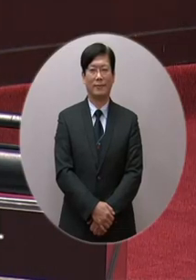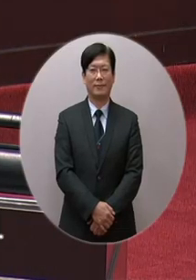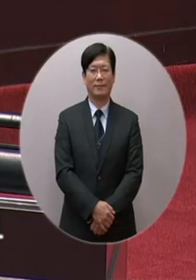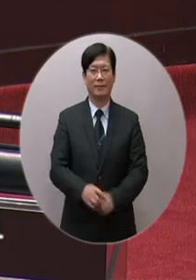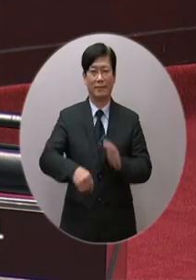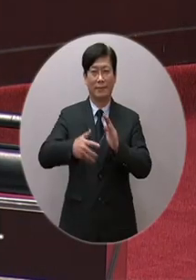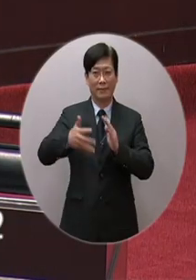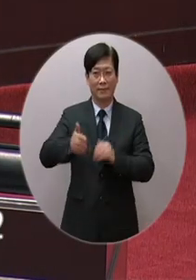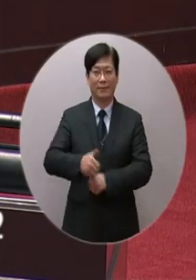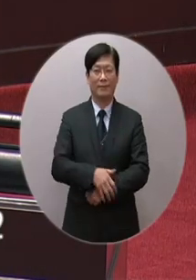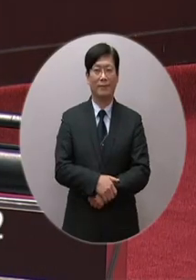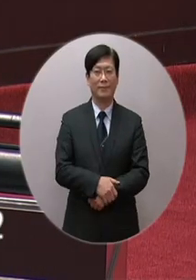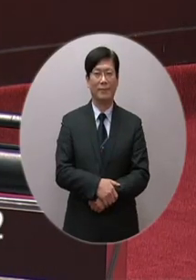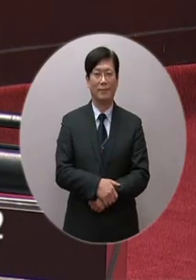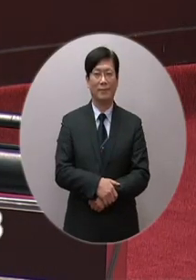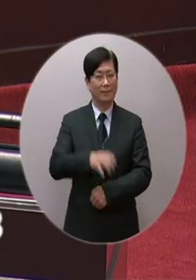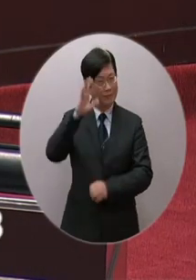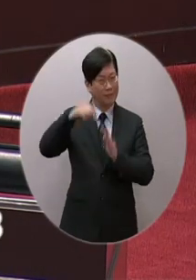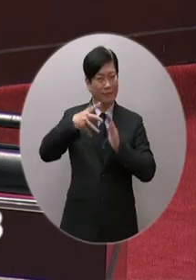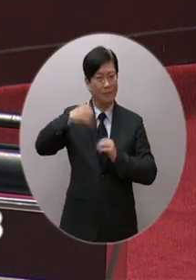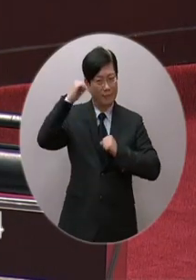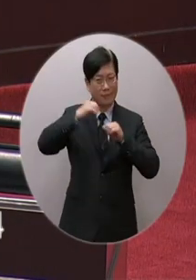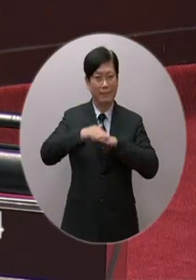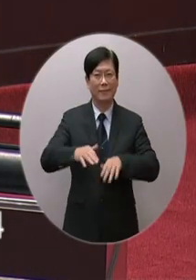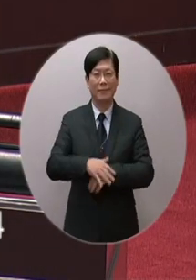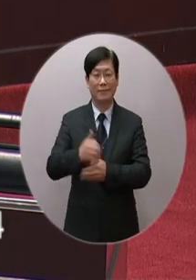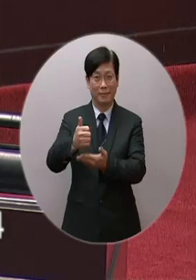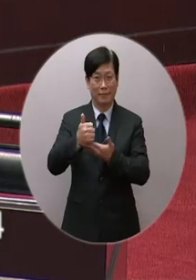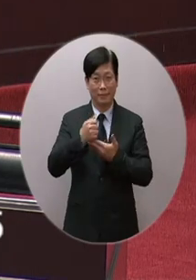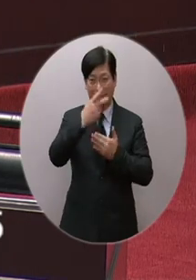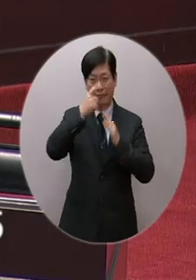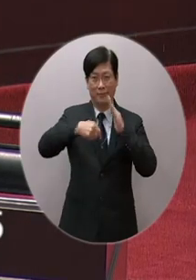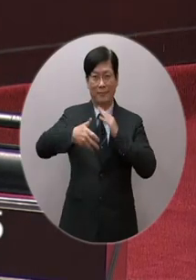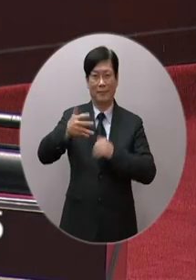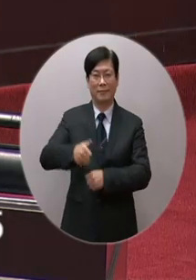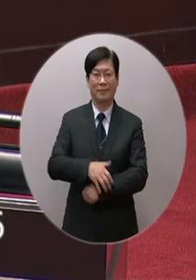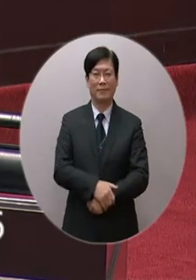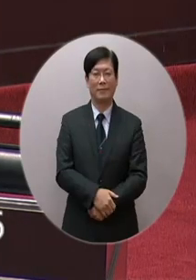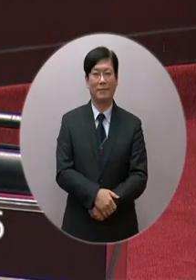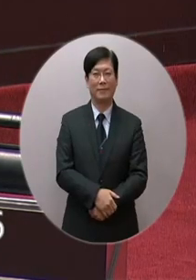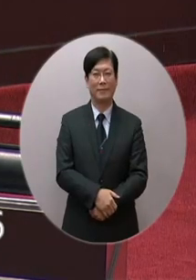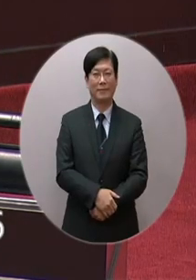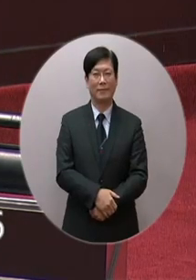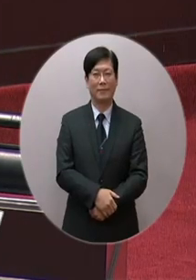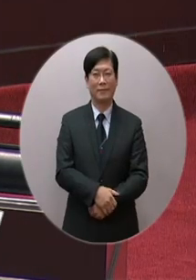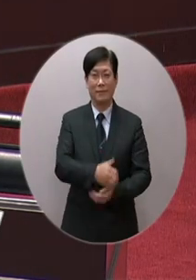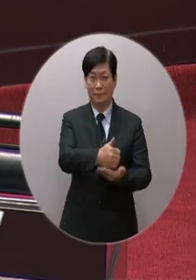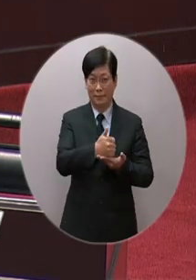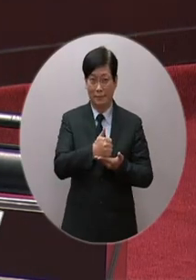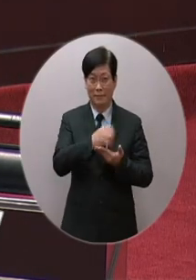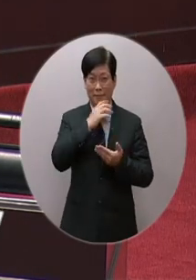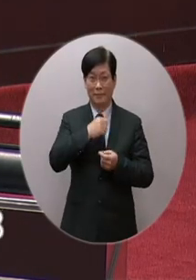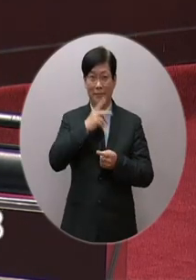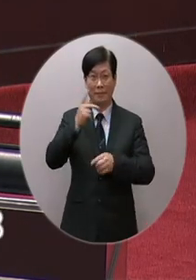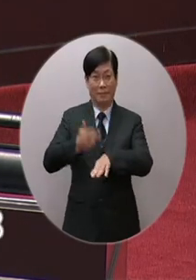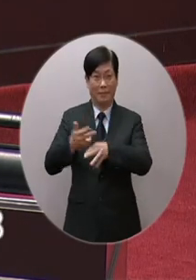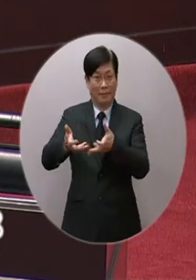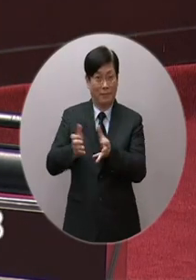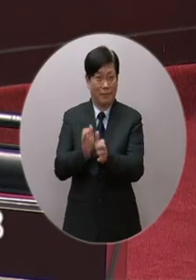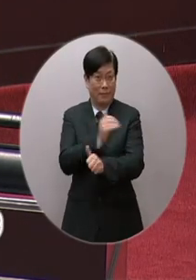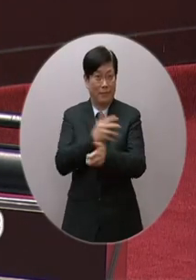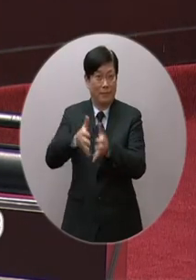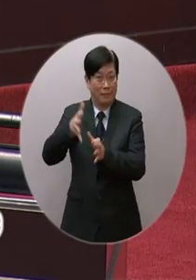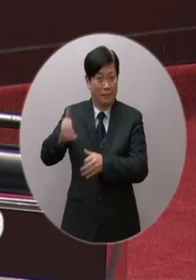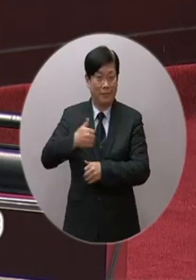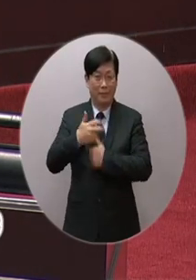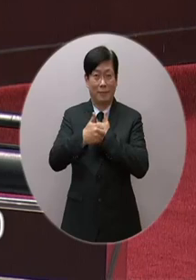院长，苏院长到这，有请赖院长， 请赖院长， 啊，佮请科技部陈部长